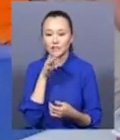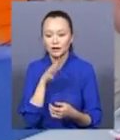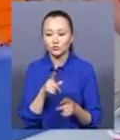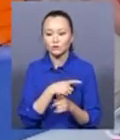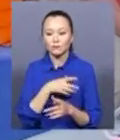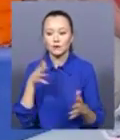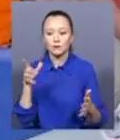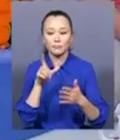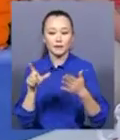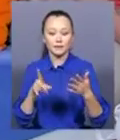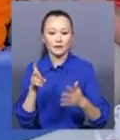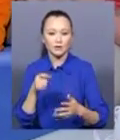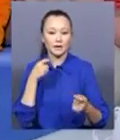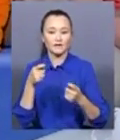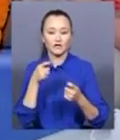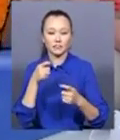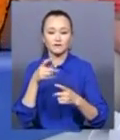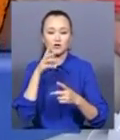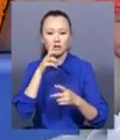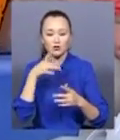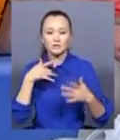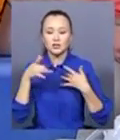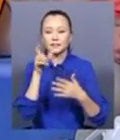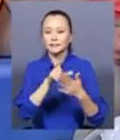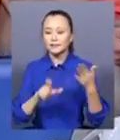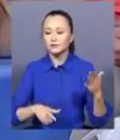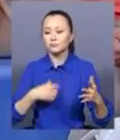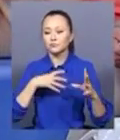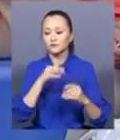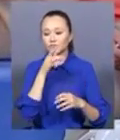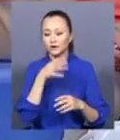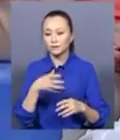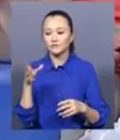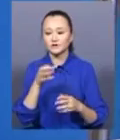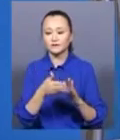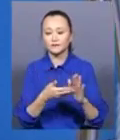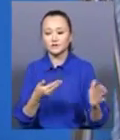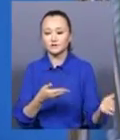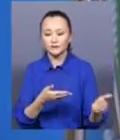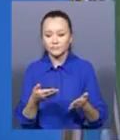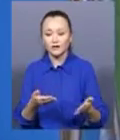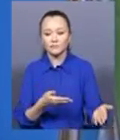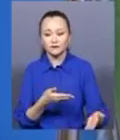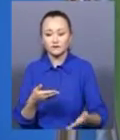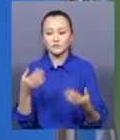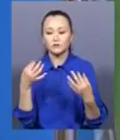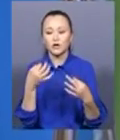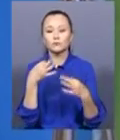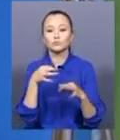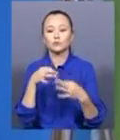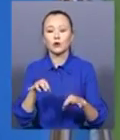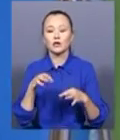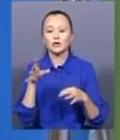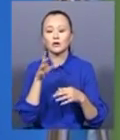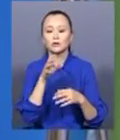читала огромные поэмы на правительственных концертах, стихи и так далее. И меня все время вызывали, все время. И меня отпускали с уроков, как